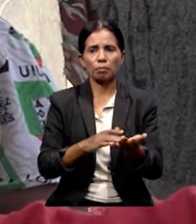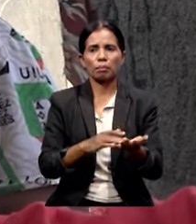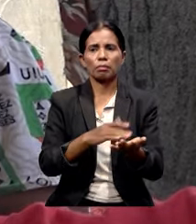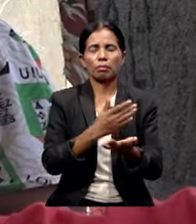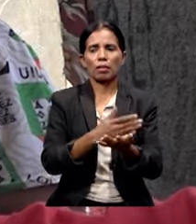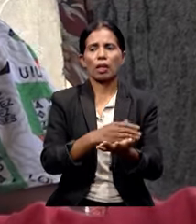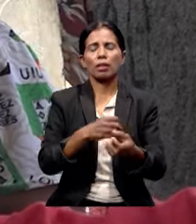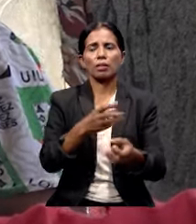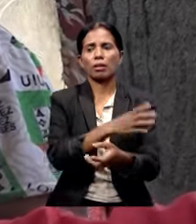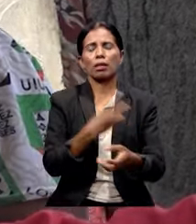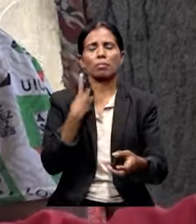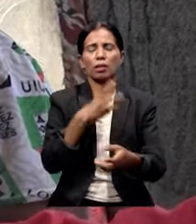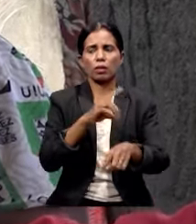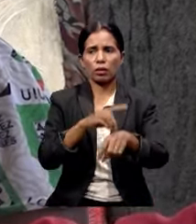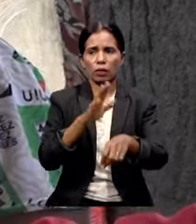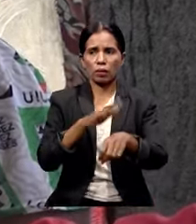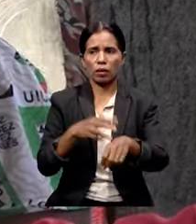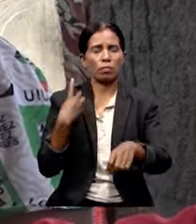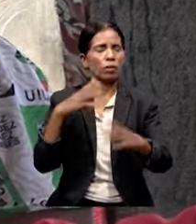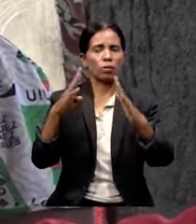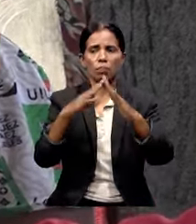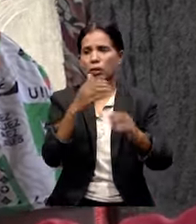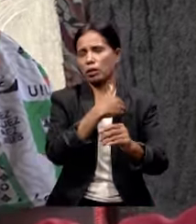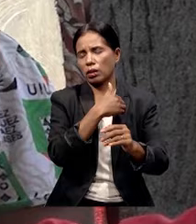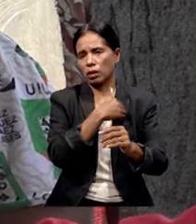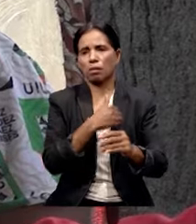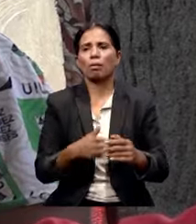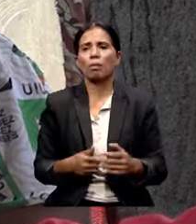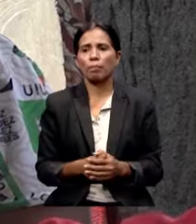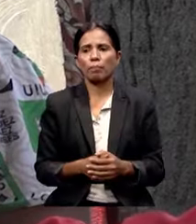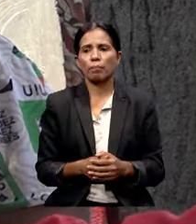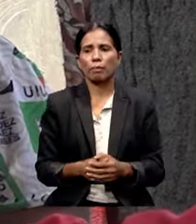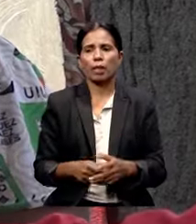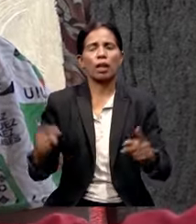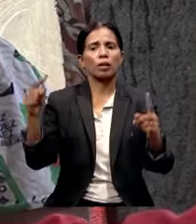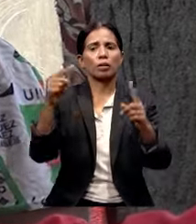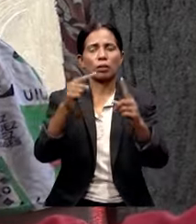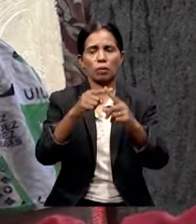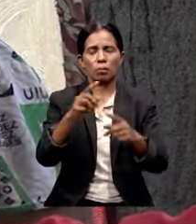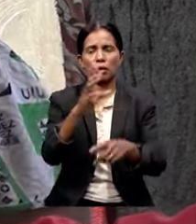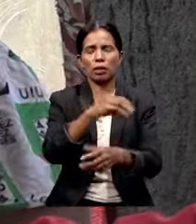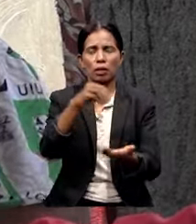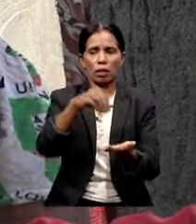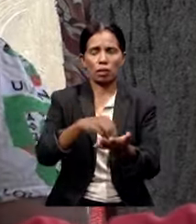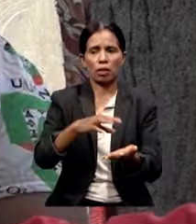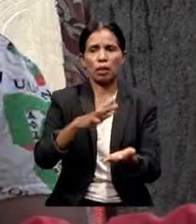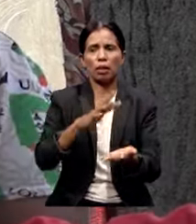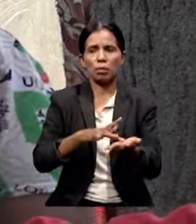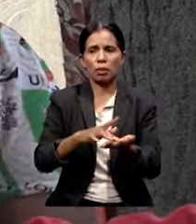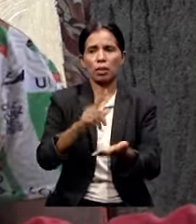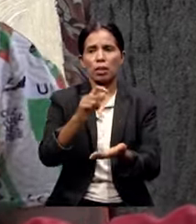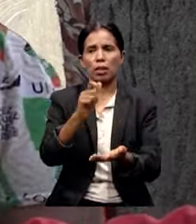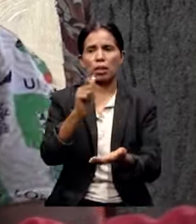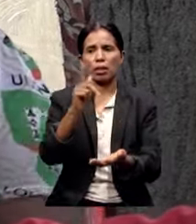ne amba aminu malarang ka ato iha baru larang mas sidau. Atau toh vale hosi batangki ni yang ba emuruk ni yang parti